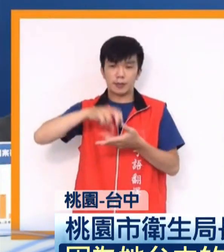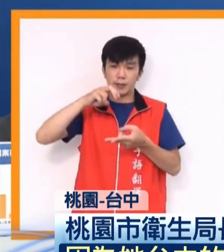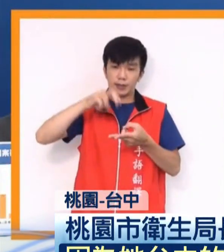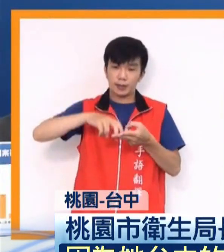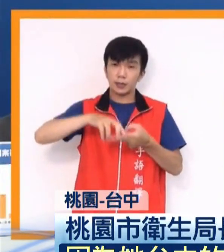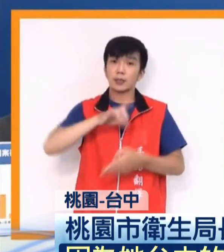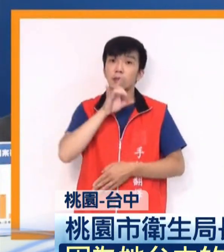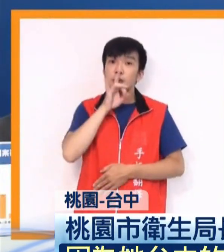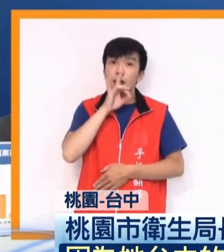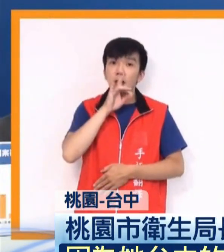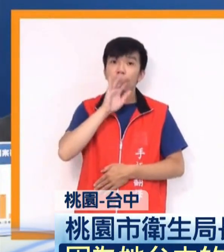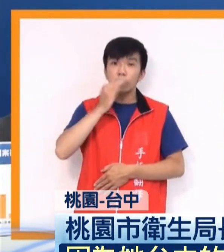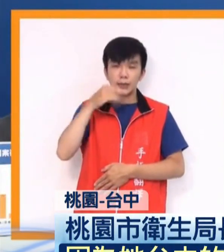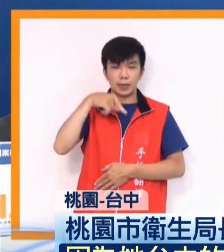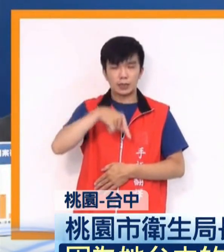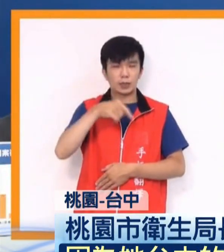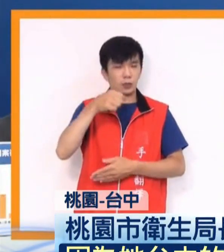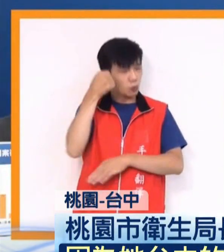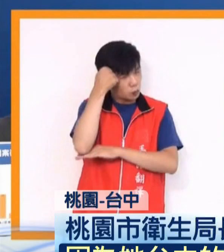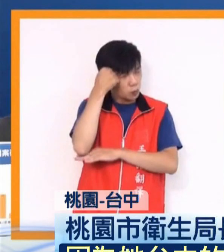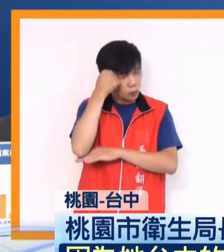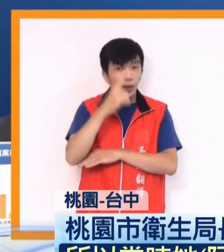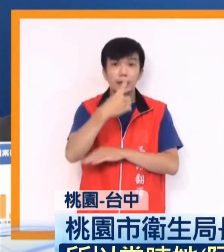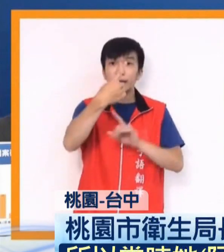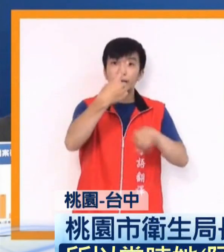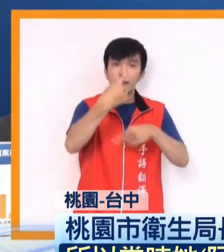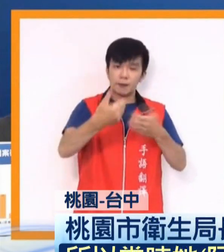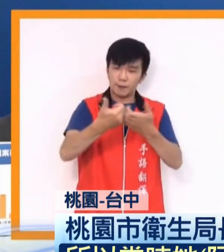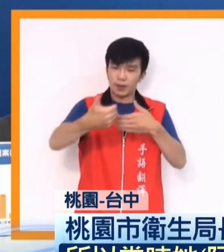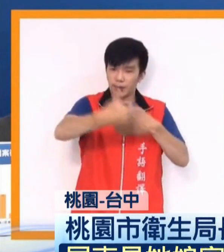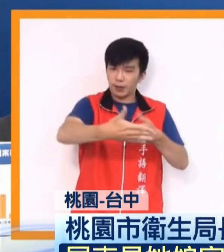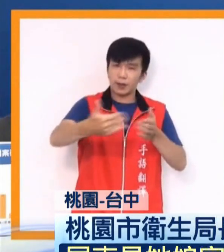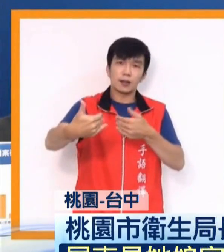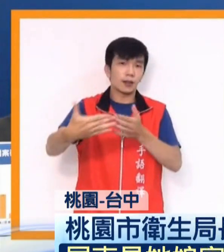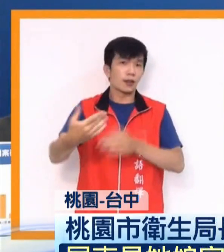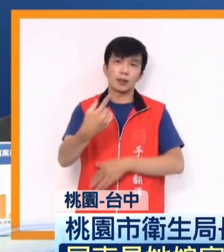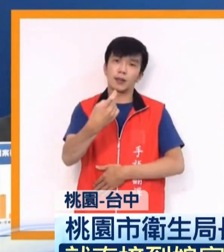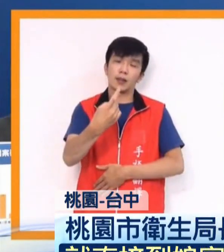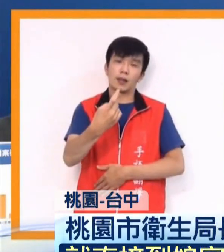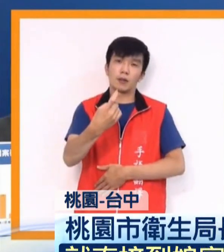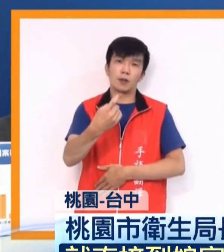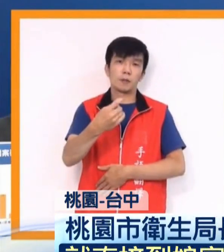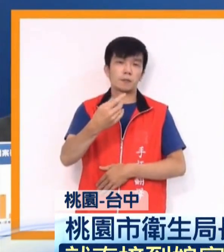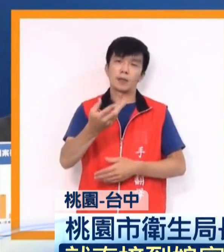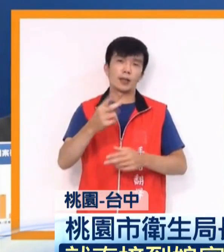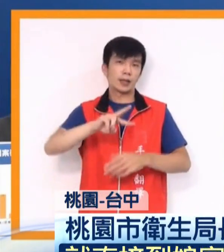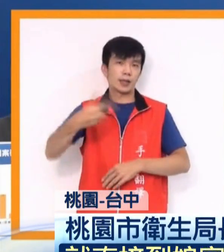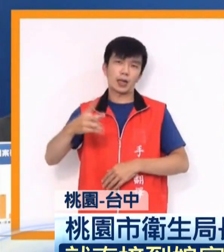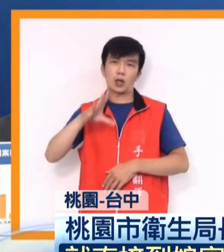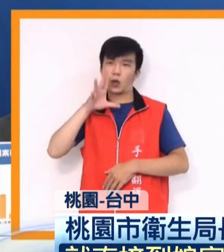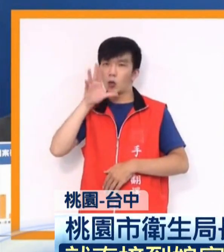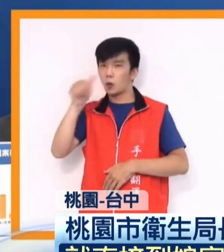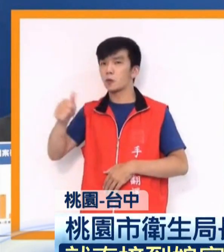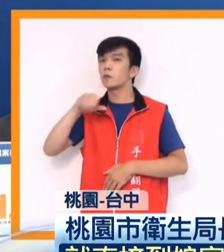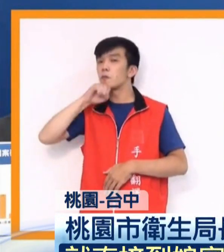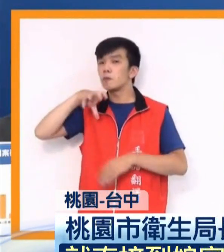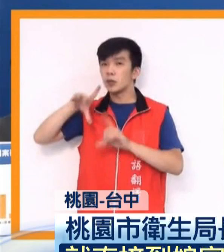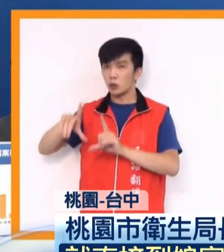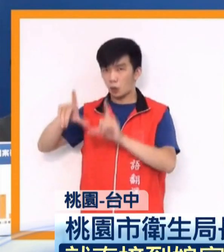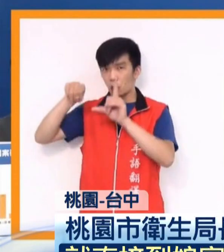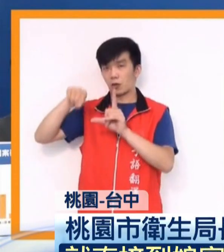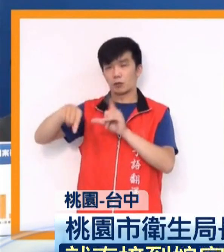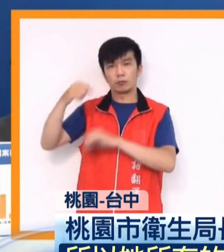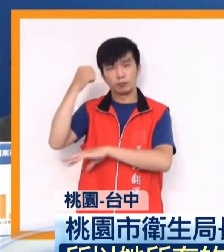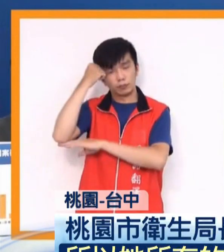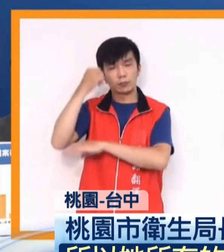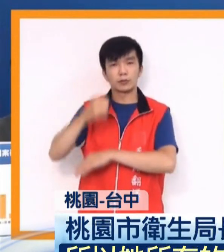有一人一室，所以当时他就回到娘家，屏东是他的娘家，就直接到娘家的屏东去居隔。